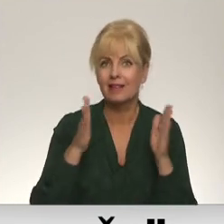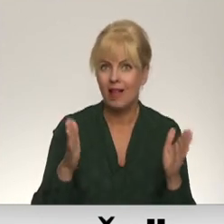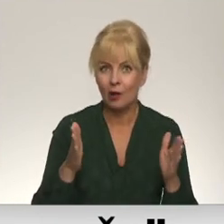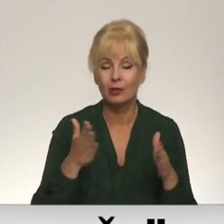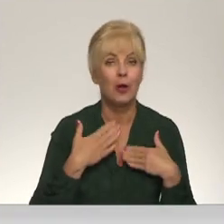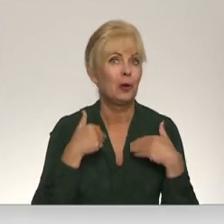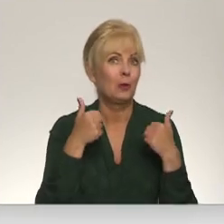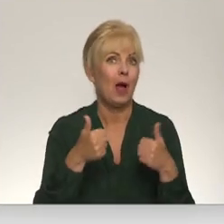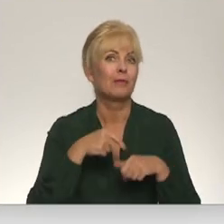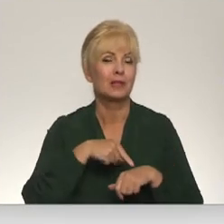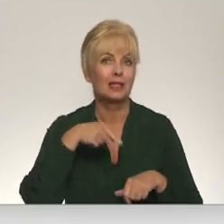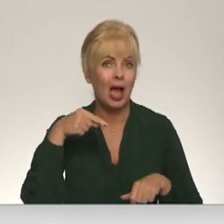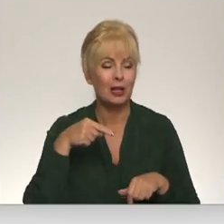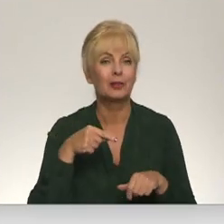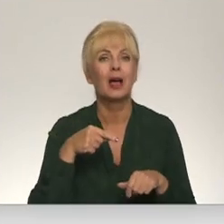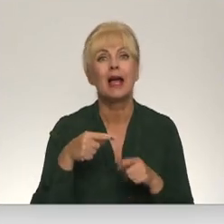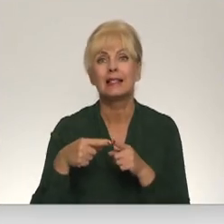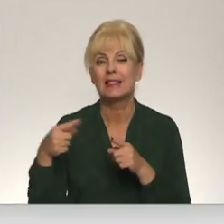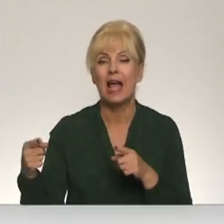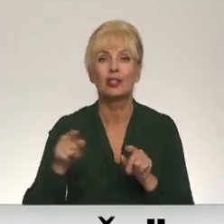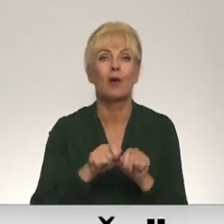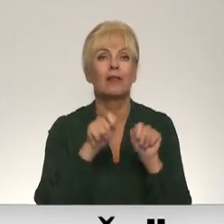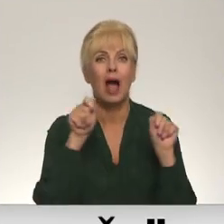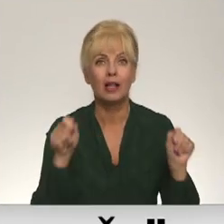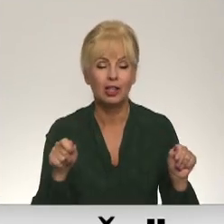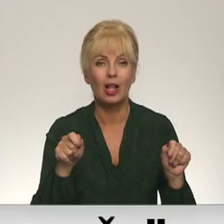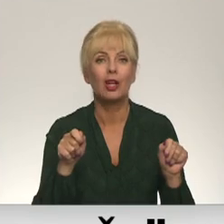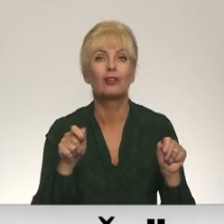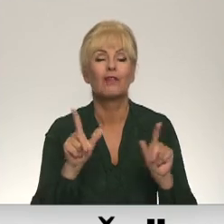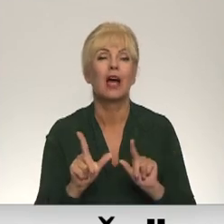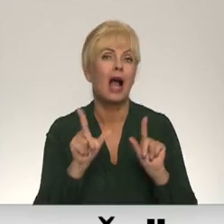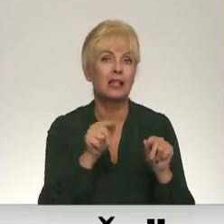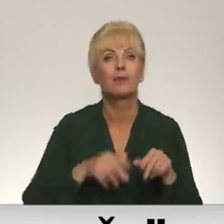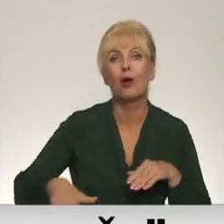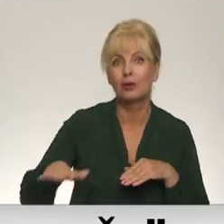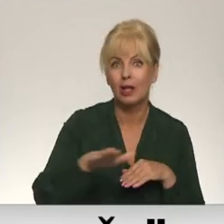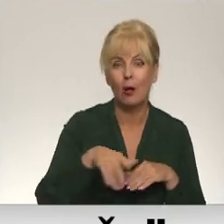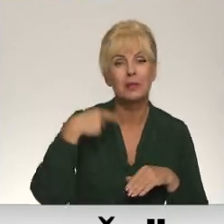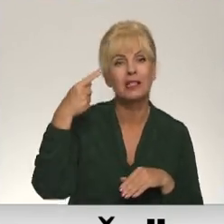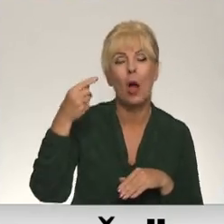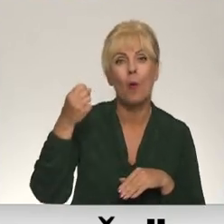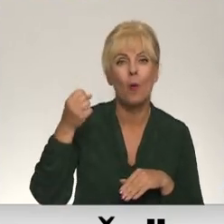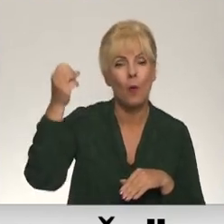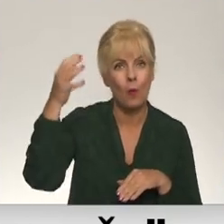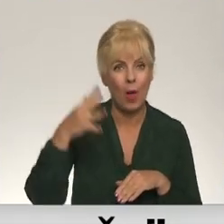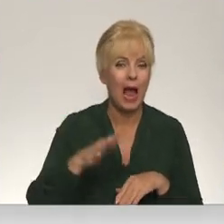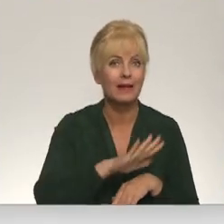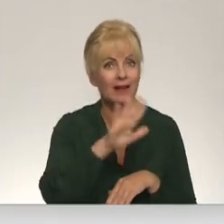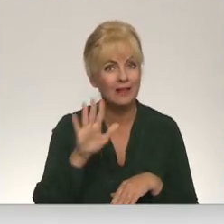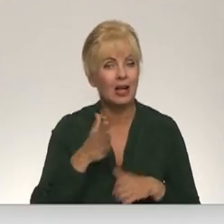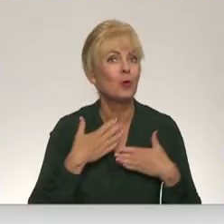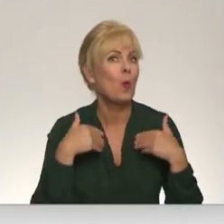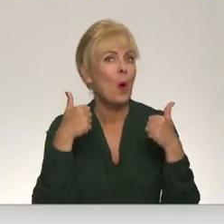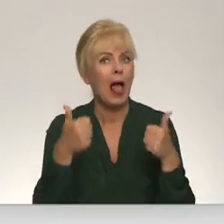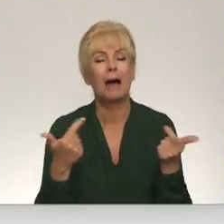labs sajūtas. Man patīk, ka sezonas atklāšanā var atbraukt uz laukumu un ir saulainā diena. Jā, labs laiks,